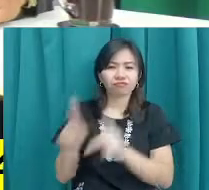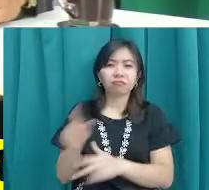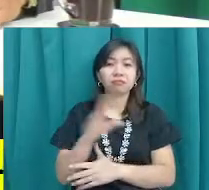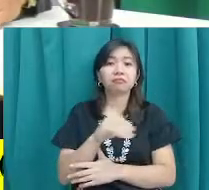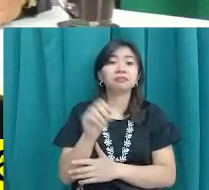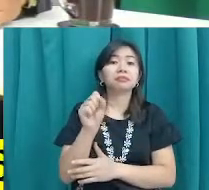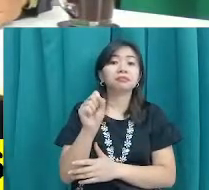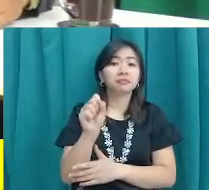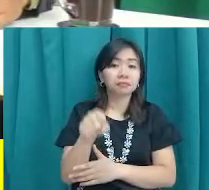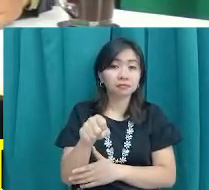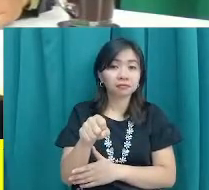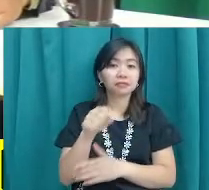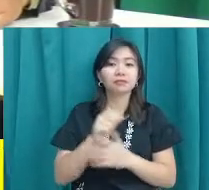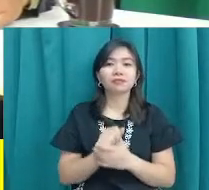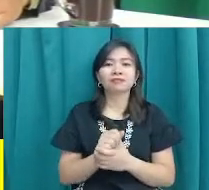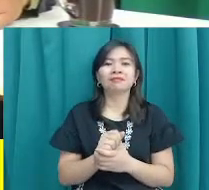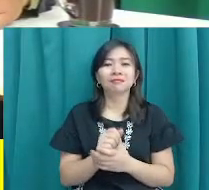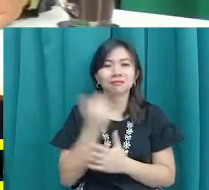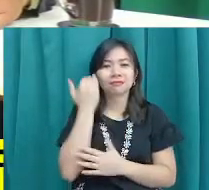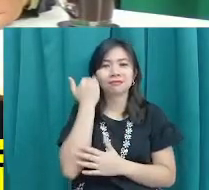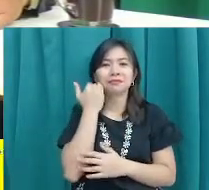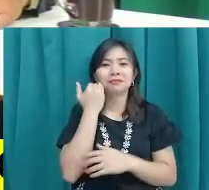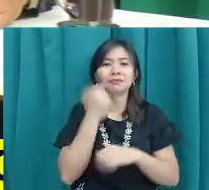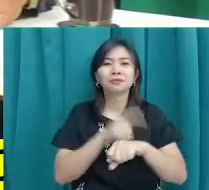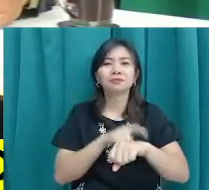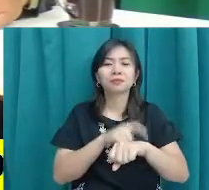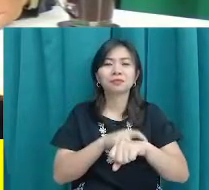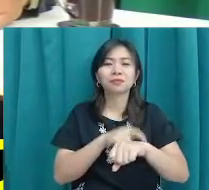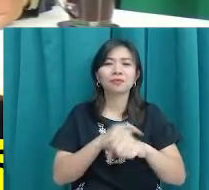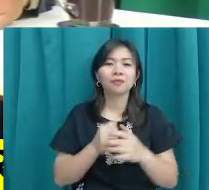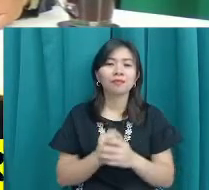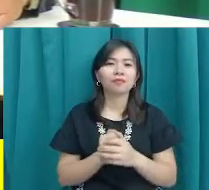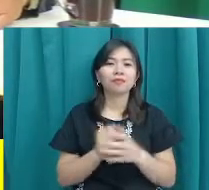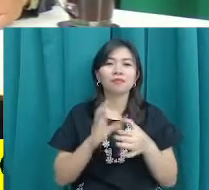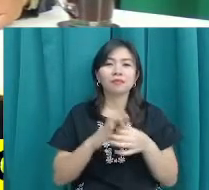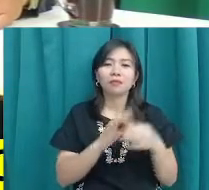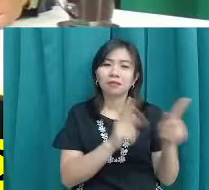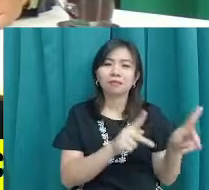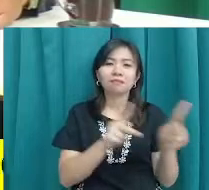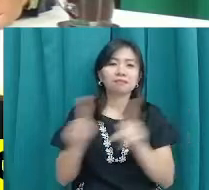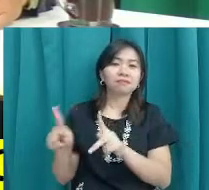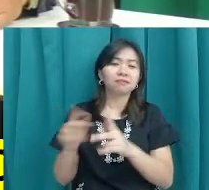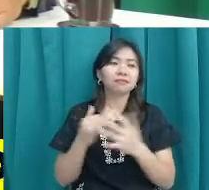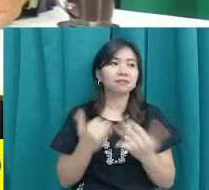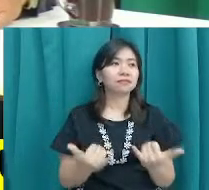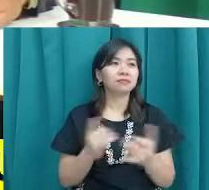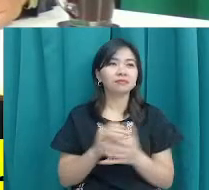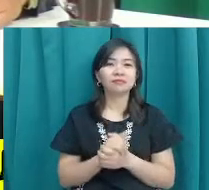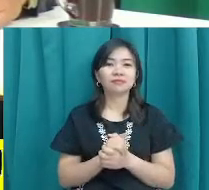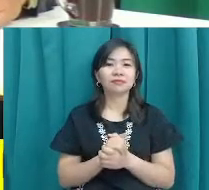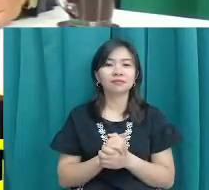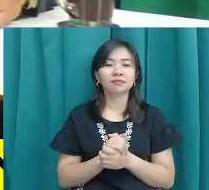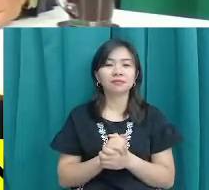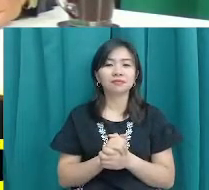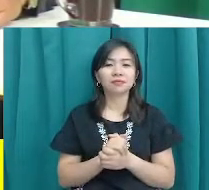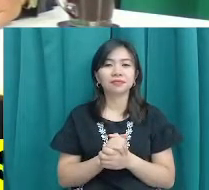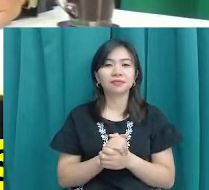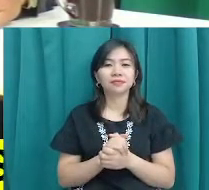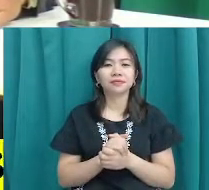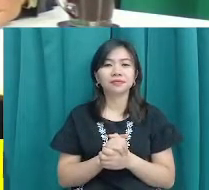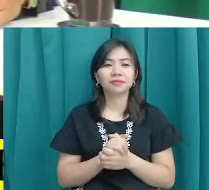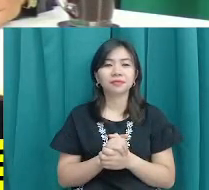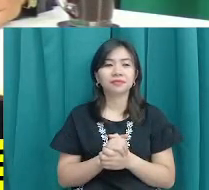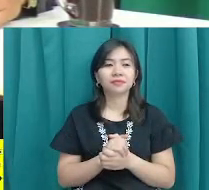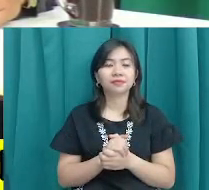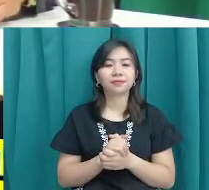yan. Mag-gigil on the spot. Yeah, totoo yan. Huwag mo sabihin yung ginagawa mo. Maalata ka dyan. Sorry. But anyways, again, katulad